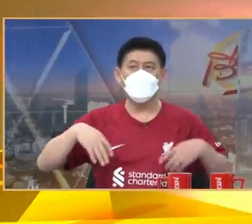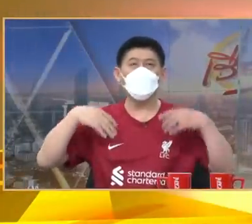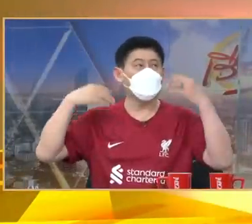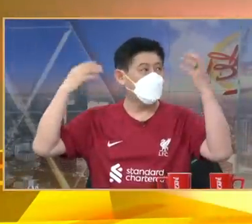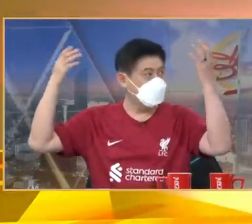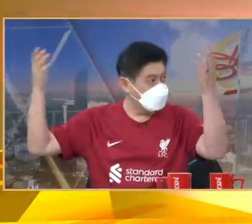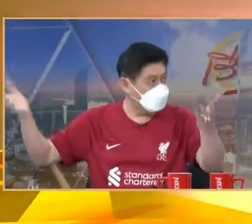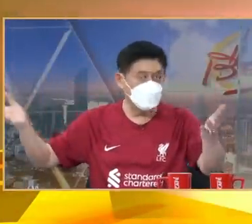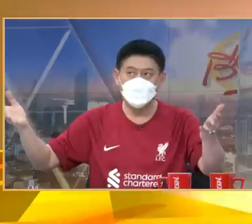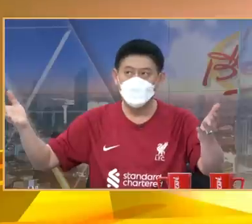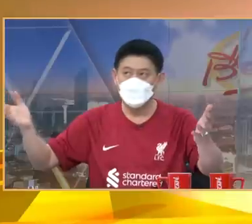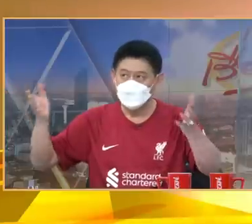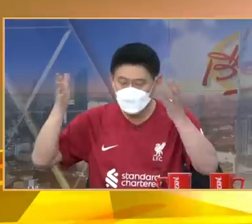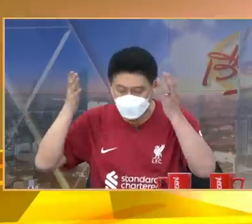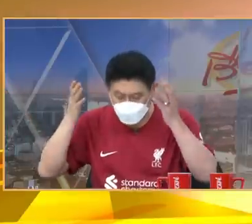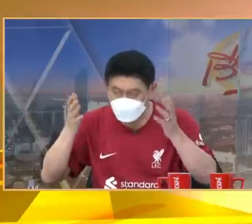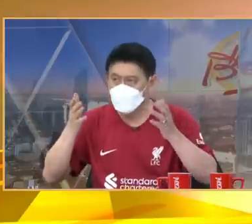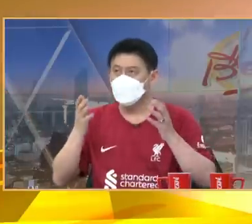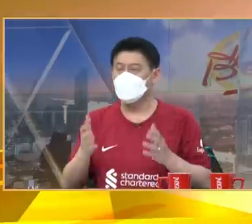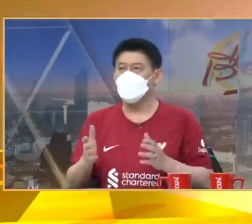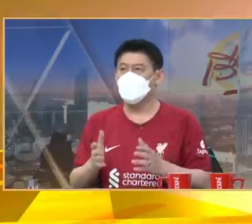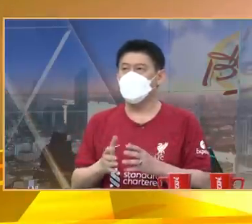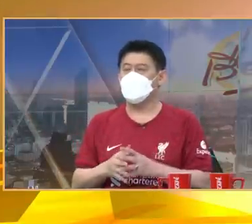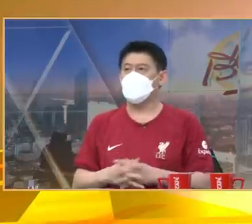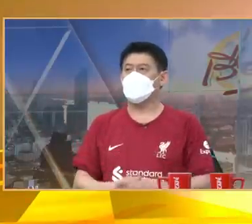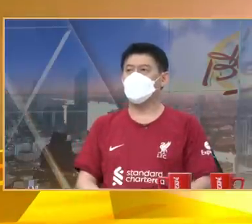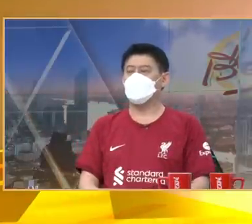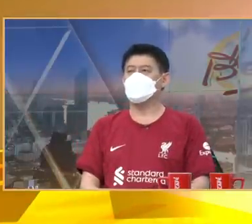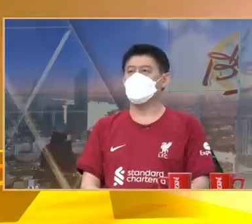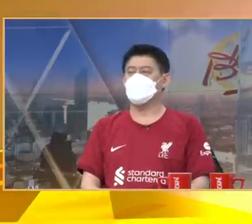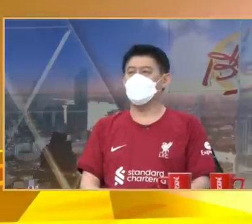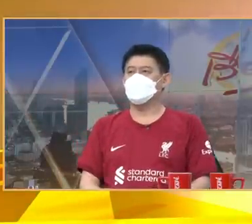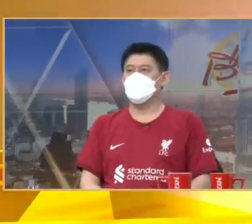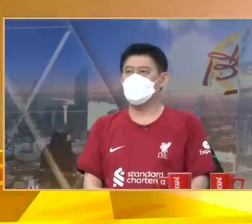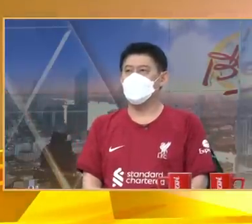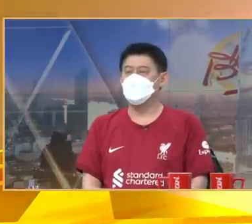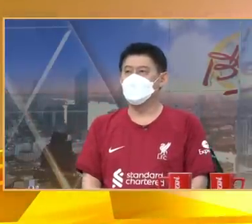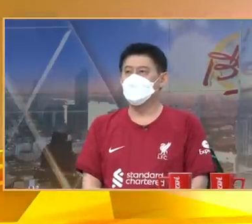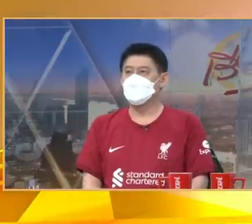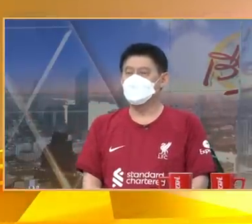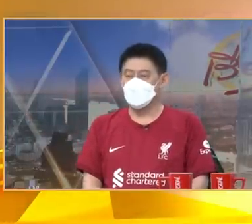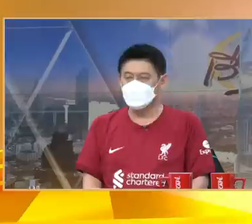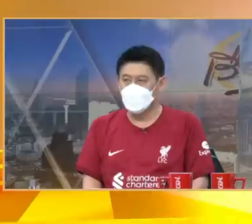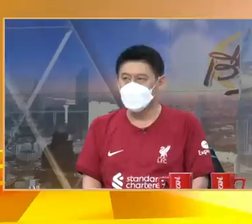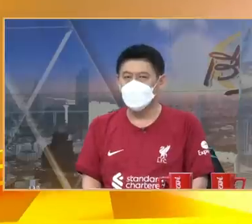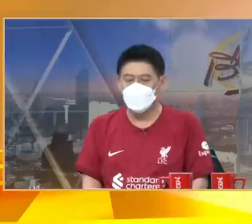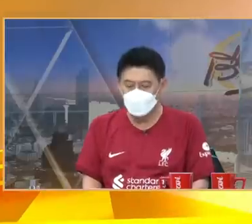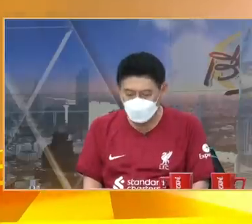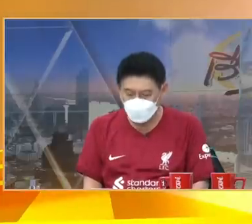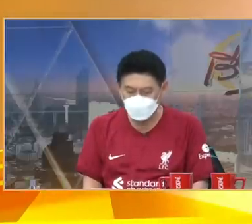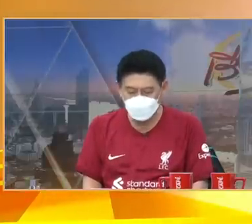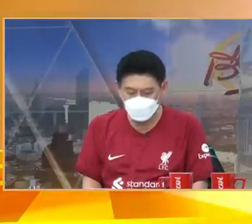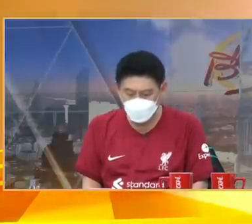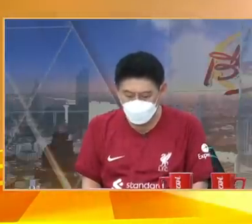ใช้หมายเลขคนระเบิดค่ะแต่เป็นใหญ่ก็คือวิธีการคำนวนสส.บัญชีรายชื่อจาใช้